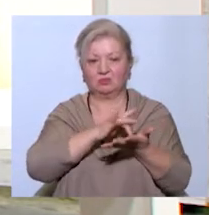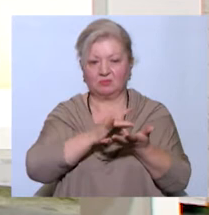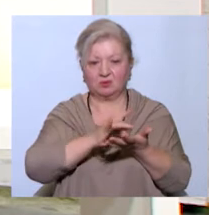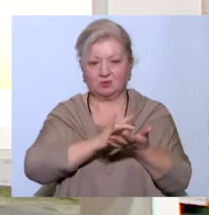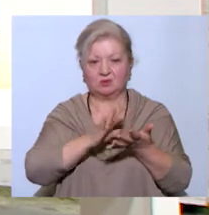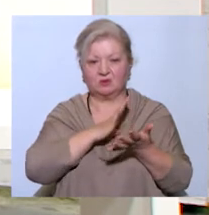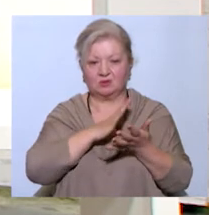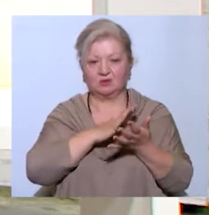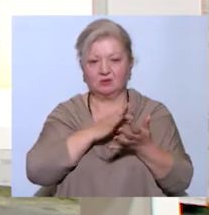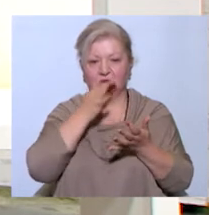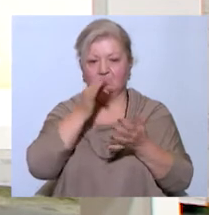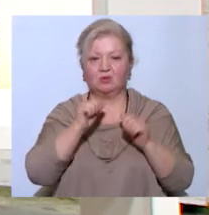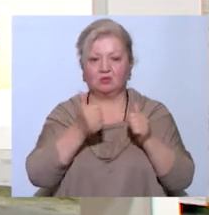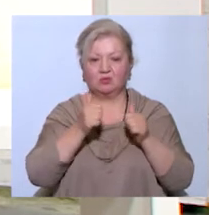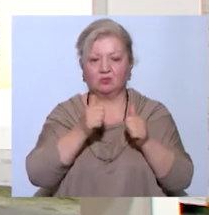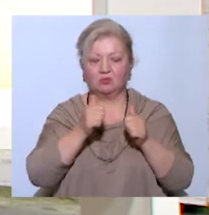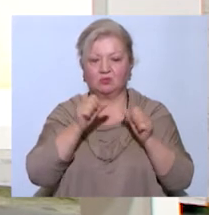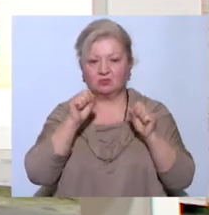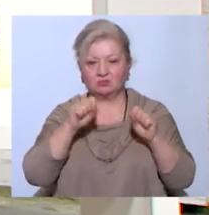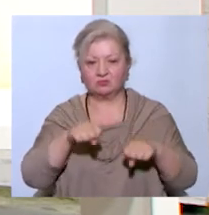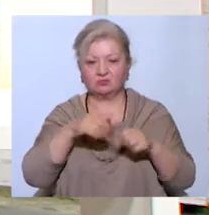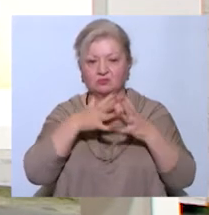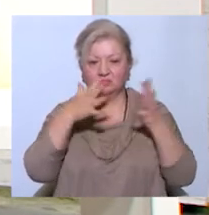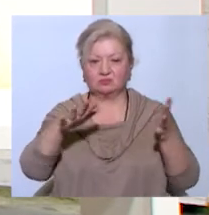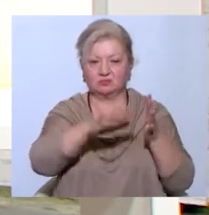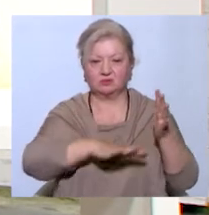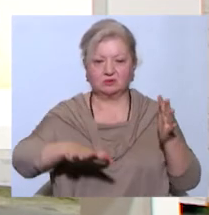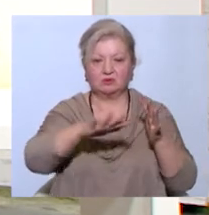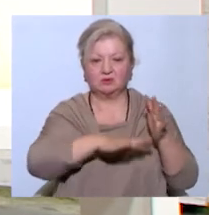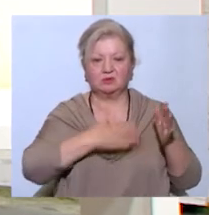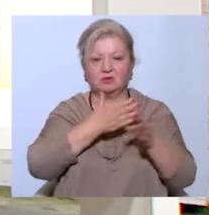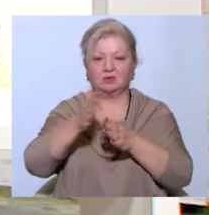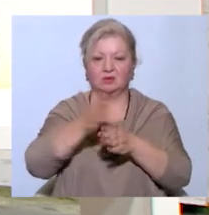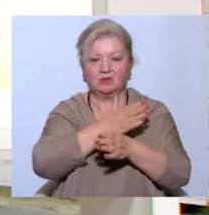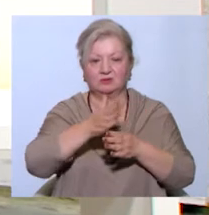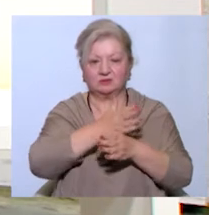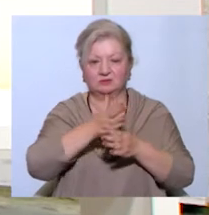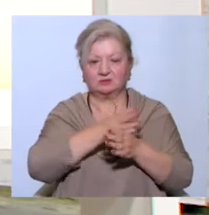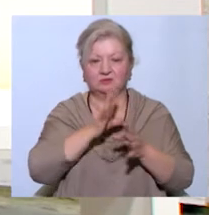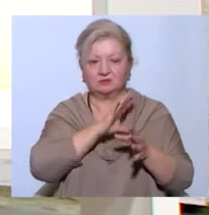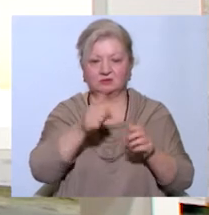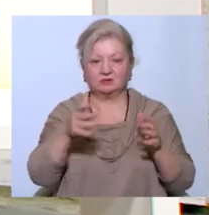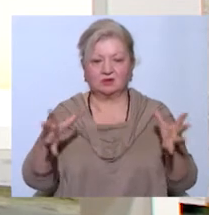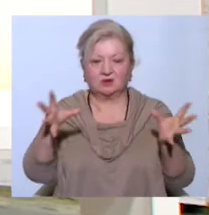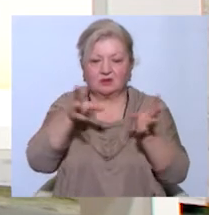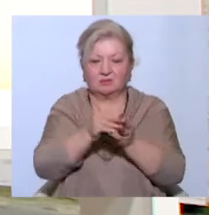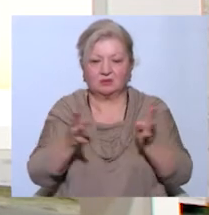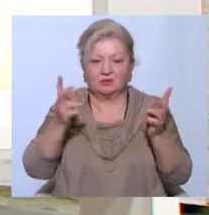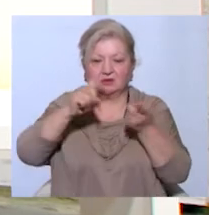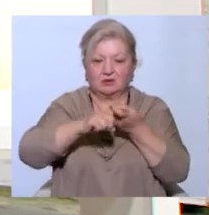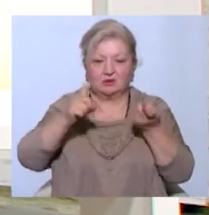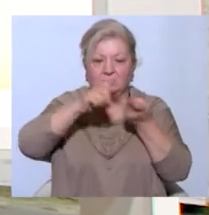ხაზი გაუსვით, თუ როგორ ახერხებს ქვეყანა ამ ხელა ტერიტორიის, ასე გადანაწილებული ტერიტორიის ერთმანეთთან დაკავშირებას, რა